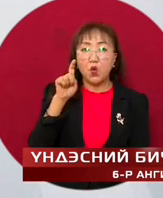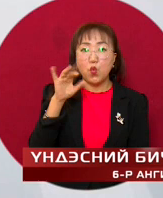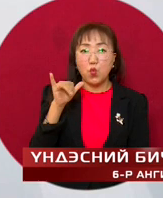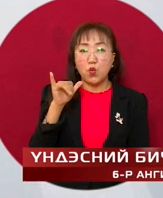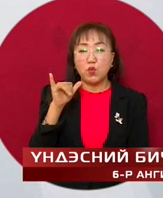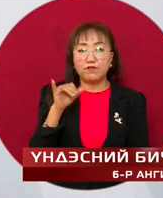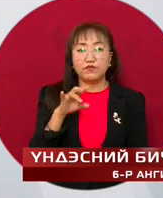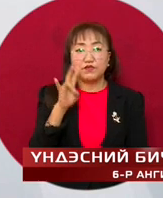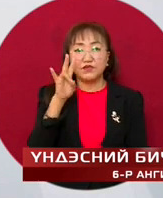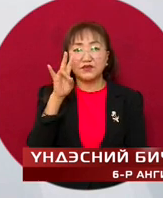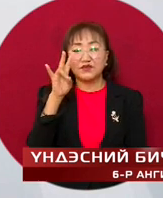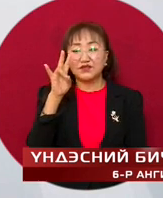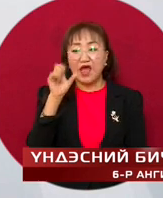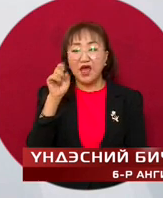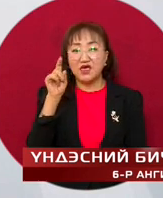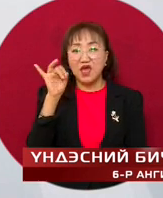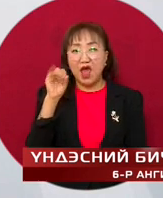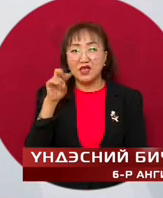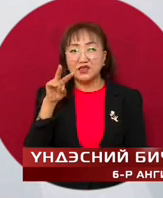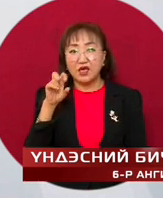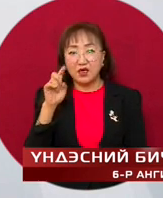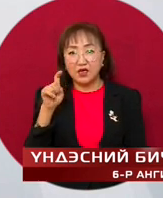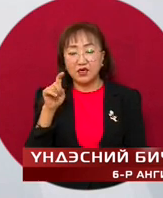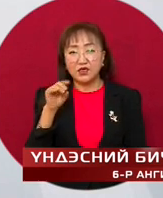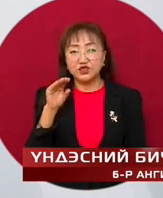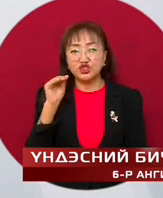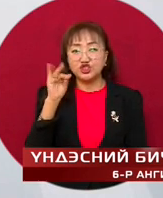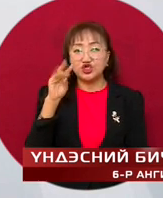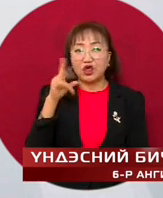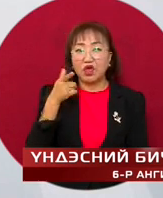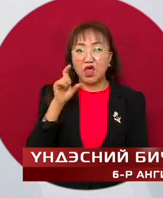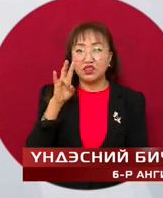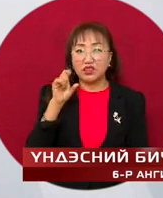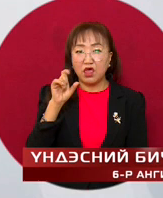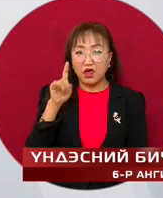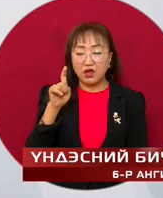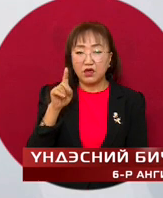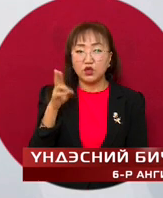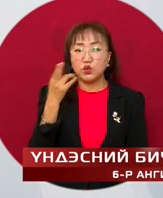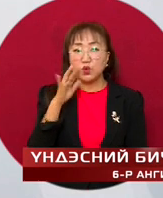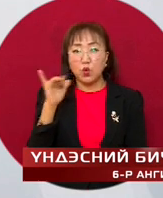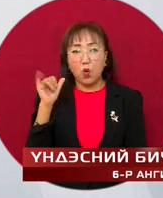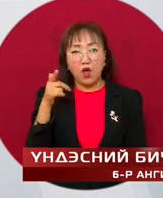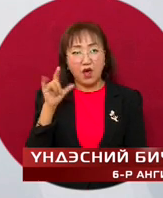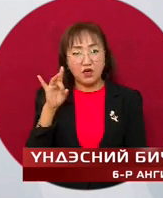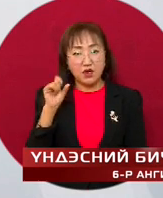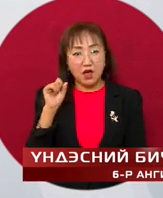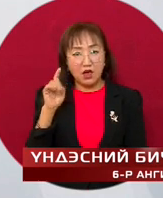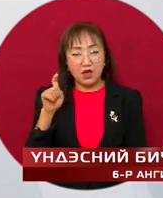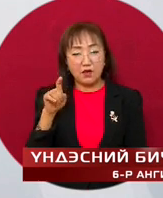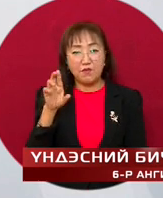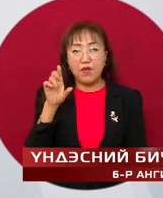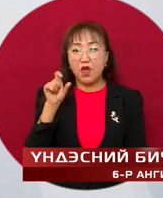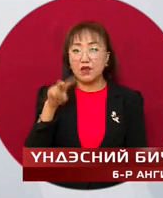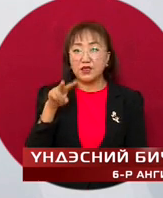Нахиалах, унах, жингэнэх, дуугарах. Бэлчих,